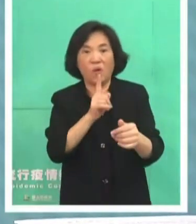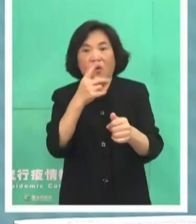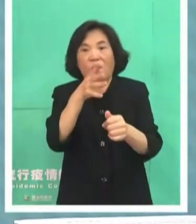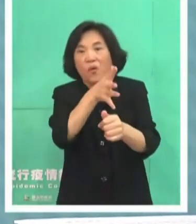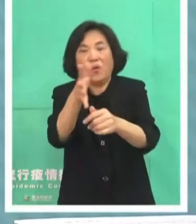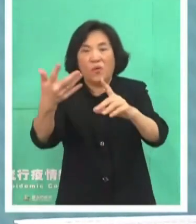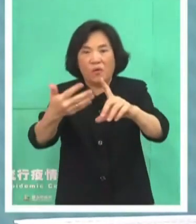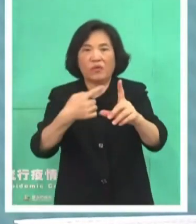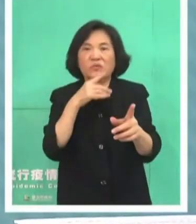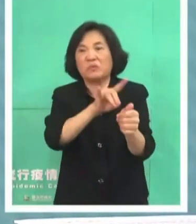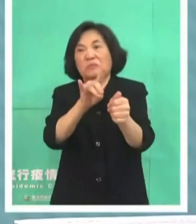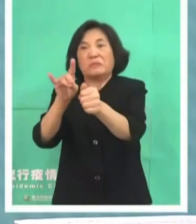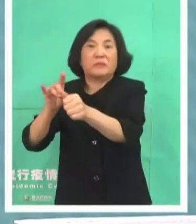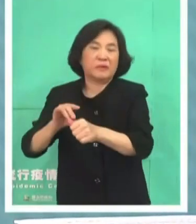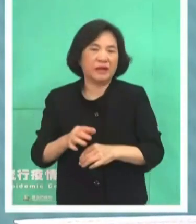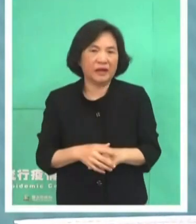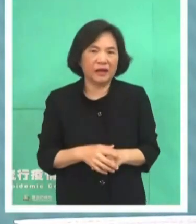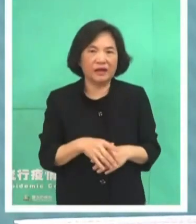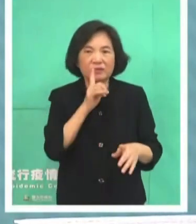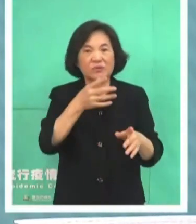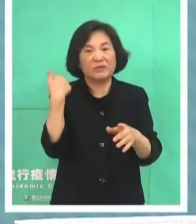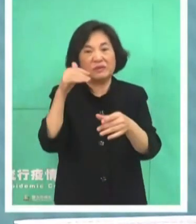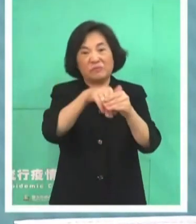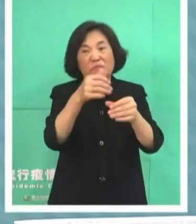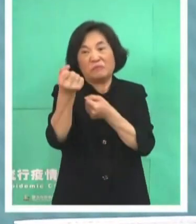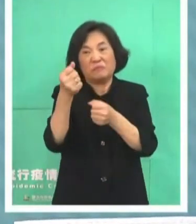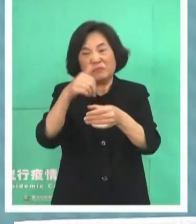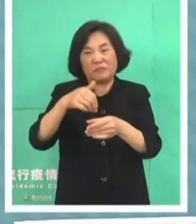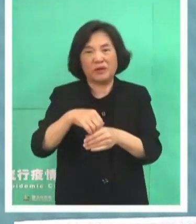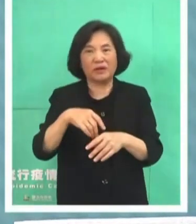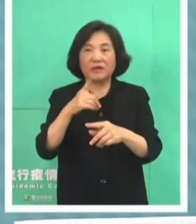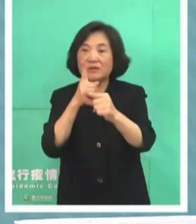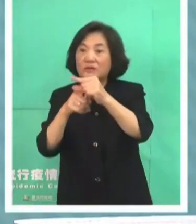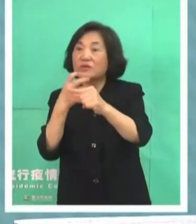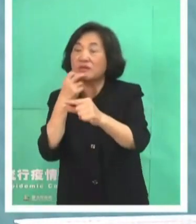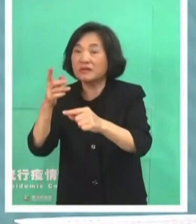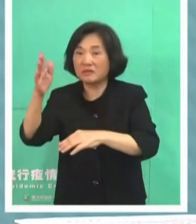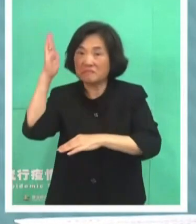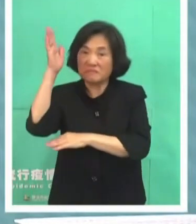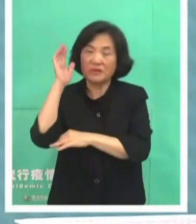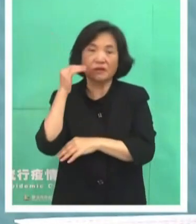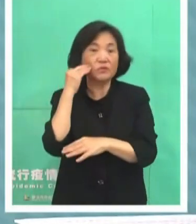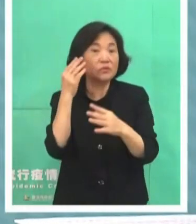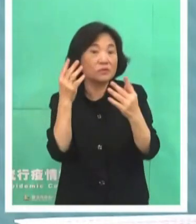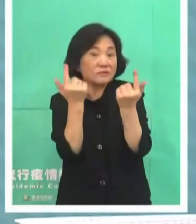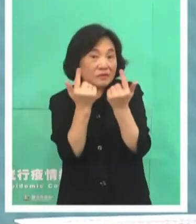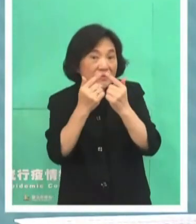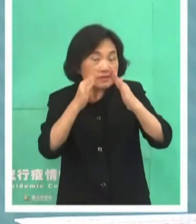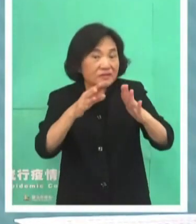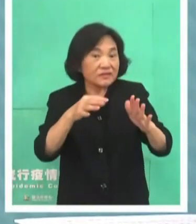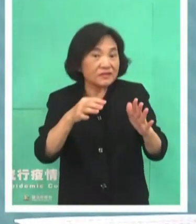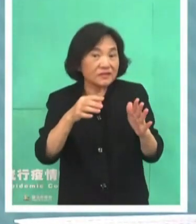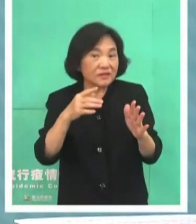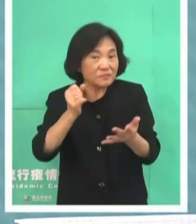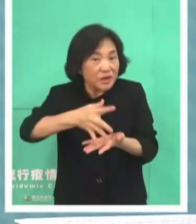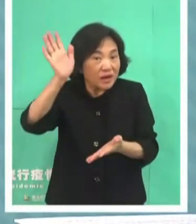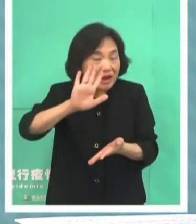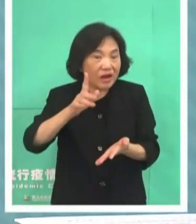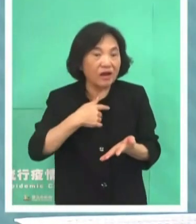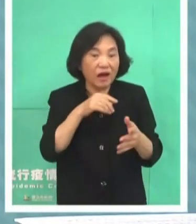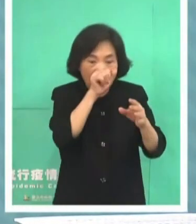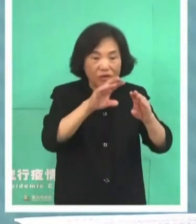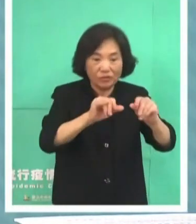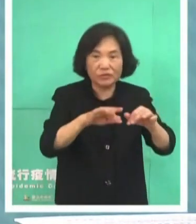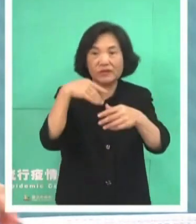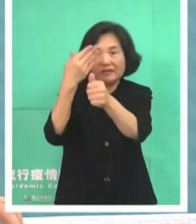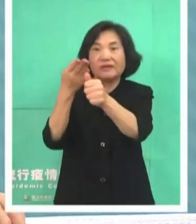哦，说我骗票了，然后哦中央某官员又跳出来说，如果台北是不盖的话，土地就给中央接手去推动，